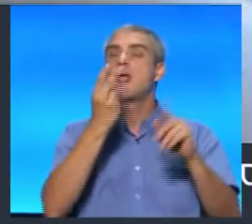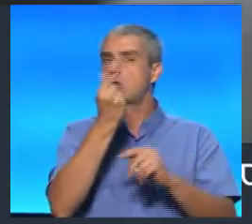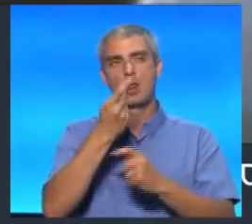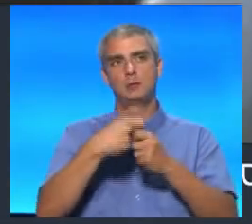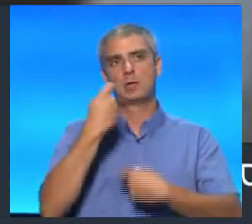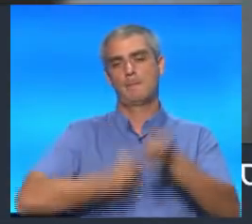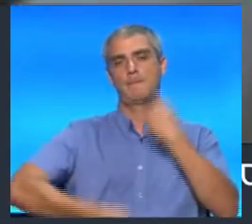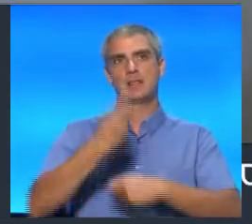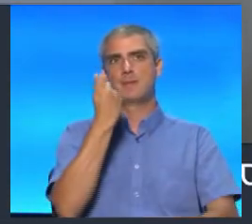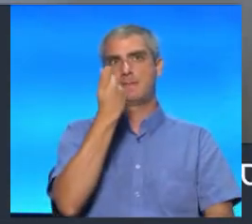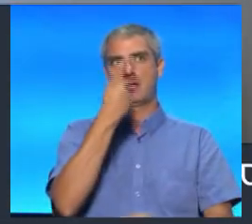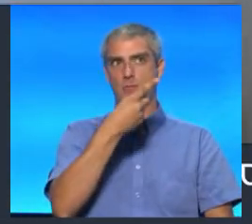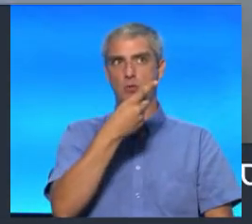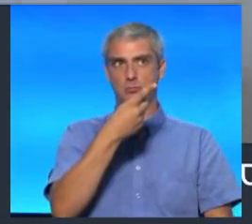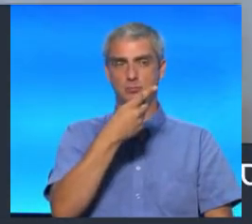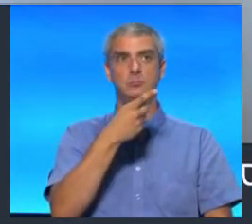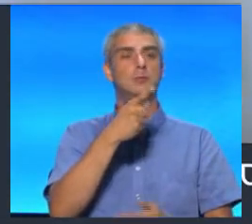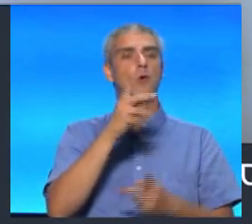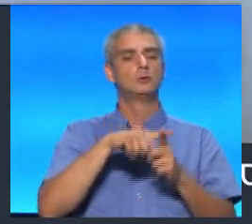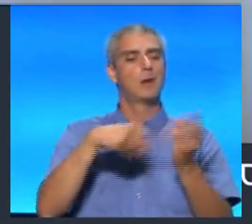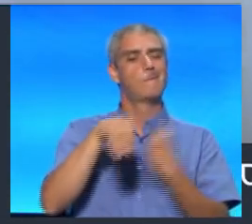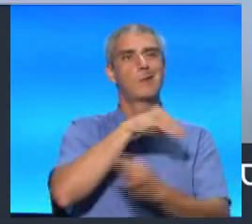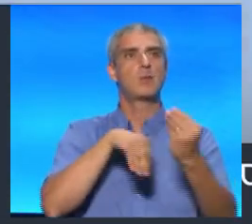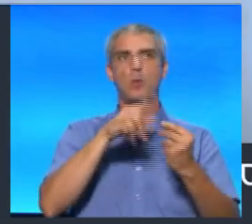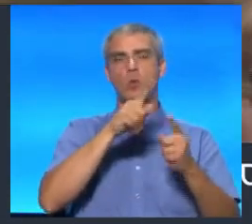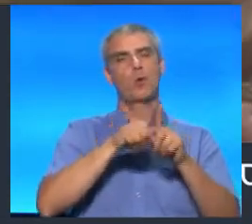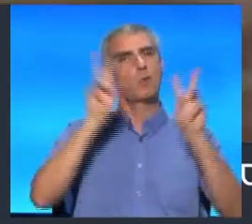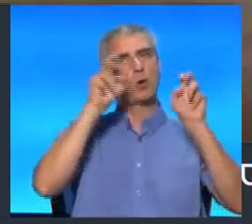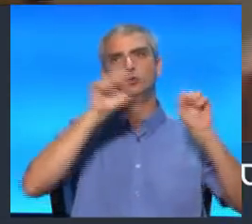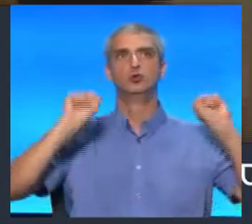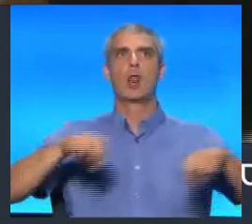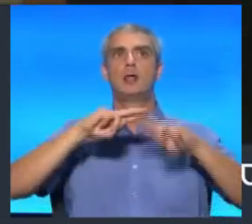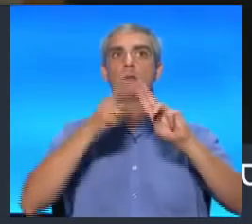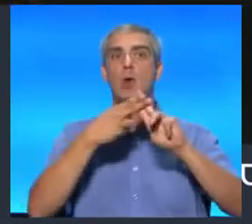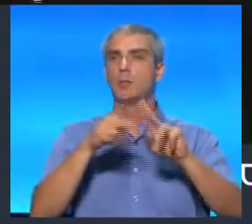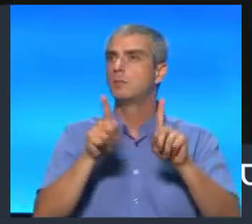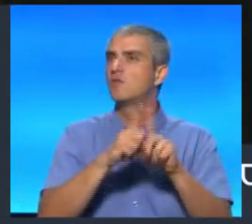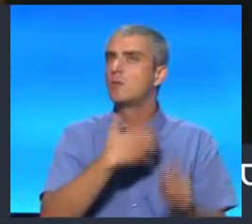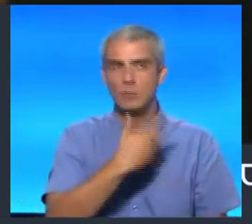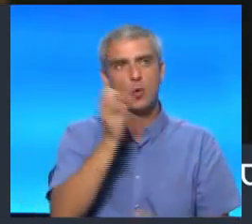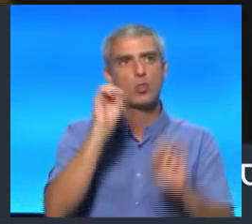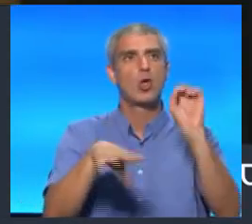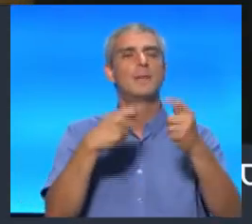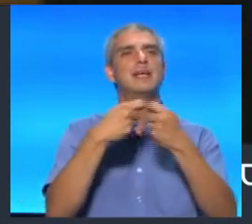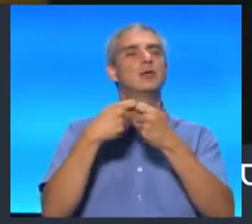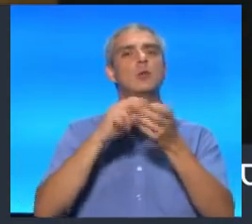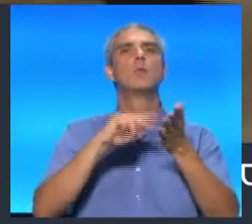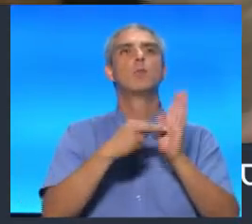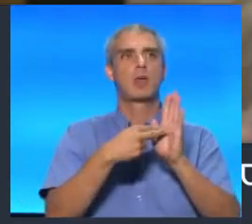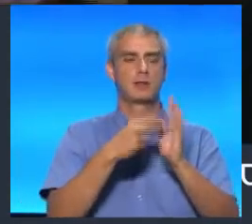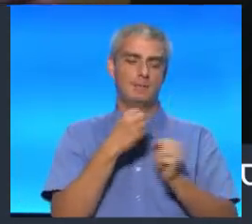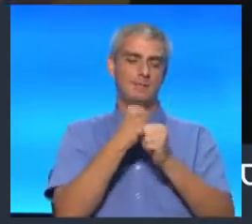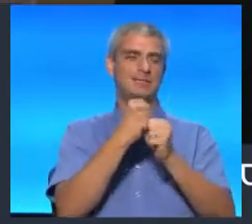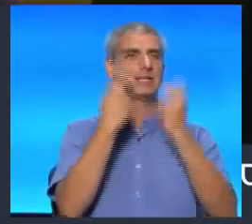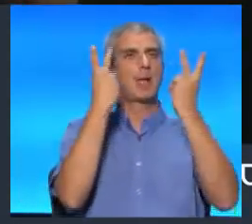החוץ, מה שקנה לו שם גנאי של מניפולטור ומי ששולט בעולם. וכמו כל מיליארדר, סורוס תורם לארגונים ופוליטיקאים שמייצגים את